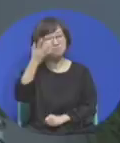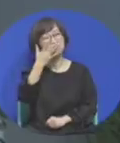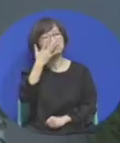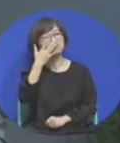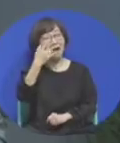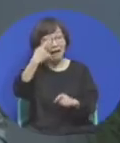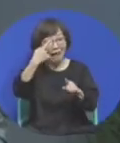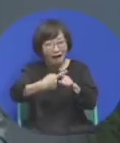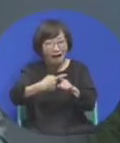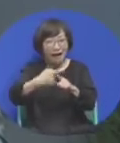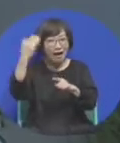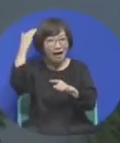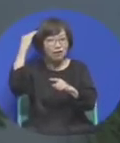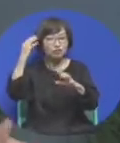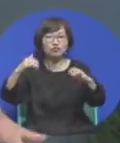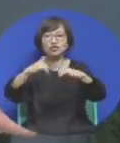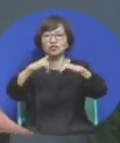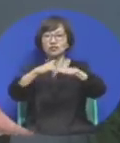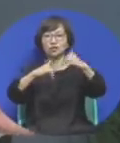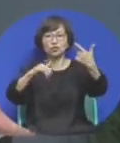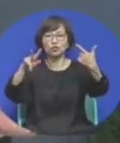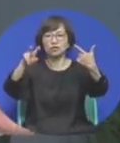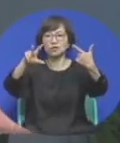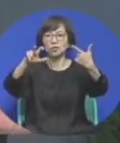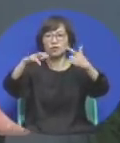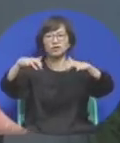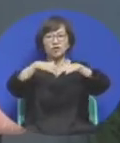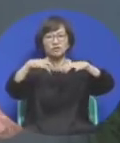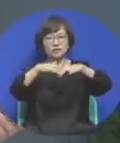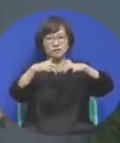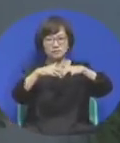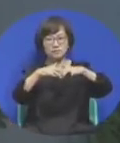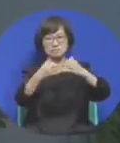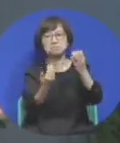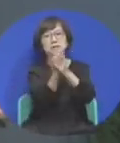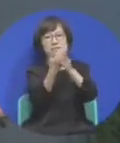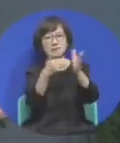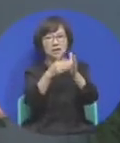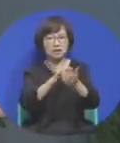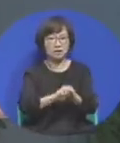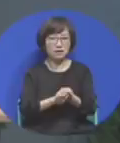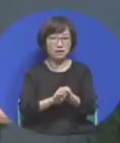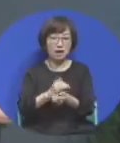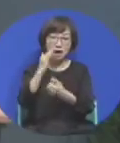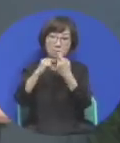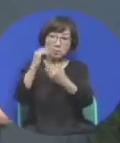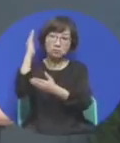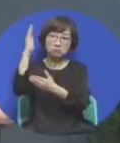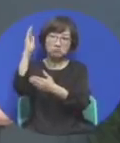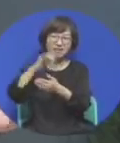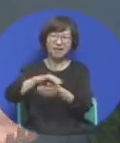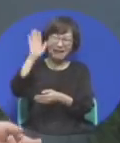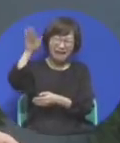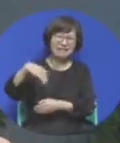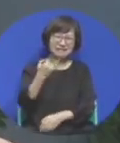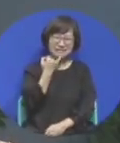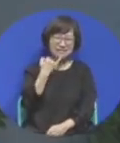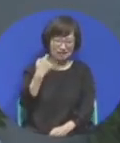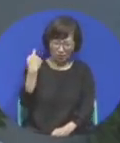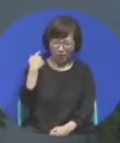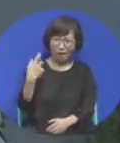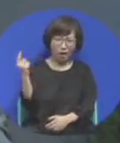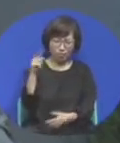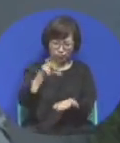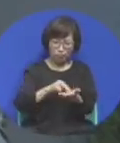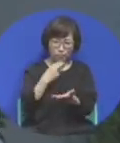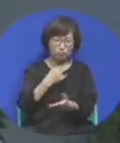the Korean War broke out. 그러니 뭐 하나님 말씀 안 들어요. 아, 뭐 지금 거 괜찮은데 왜 그러냐? People don't heed God's word. They say we've